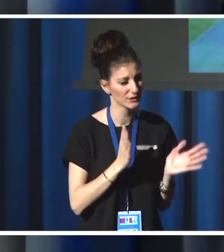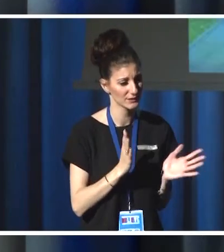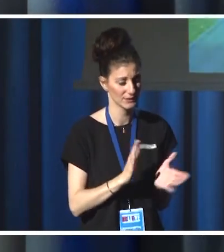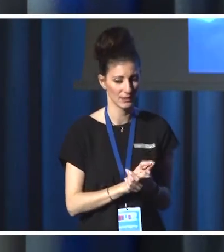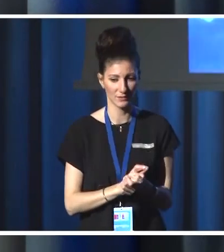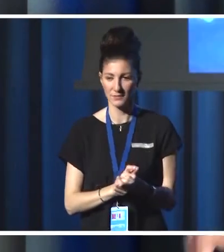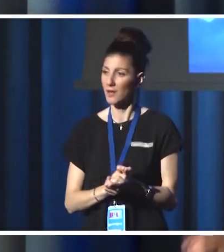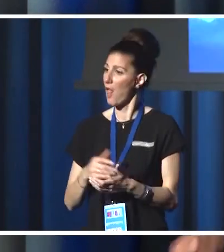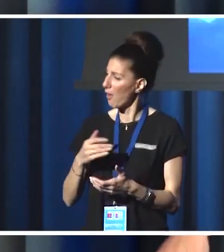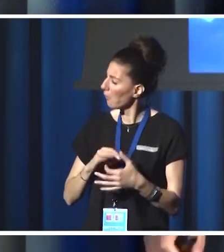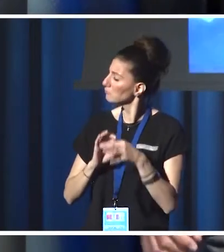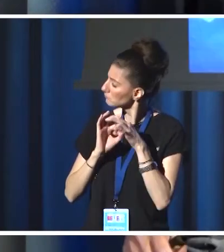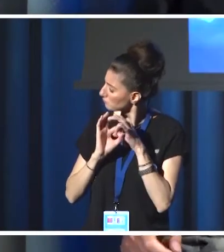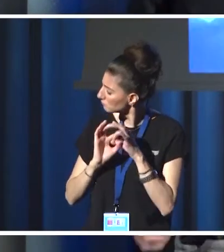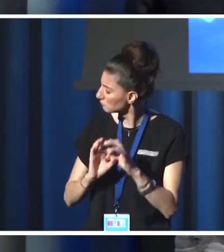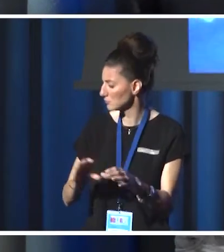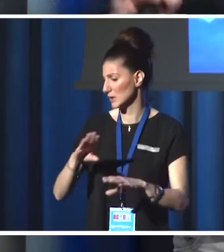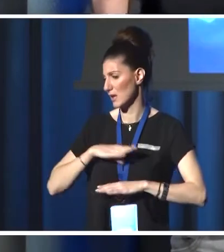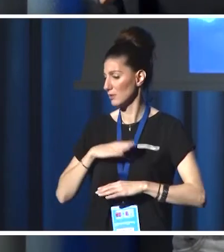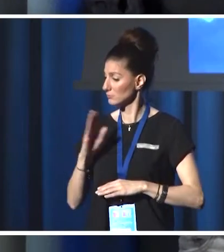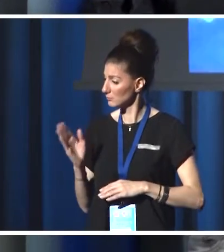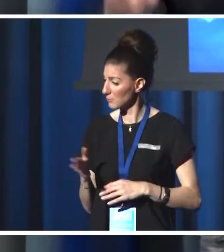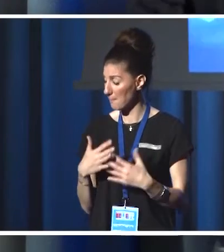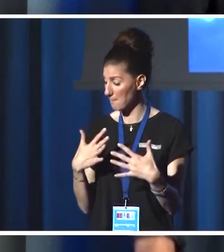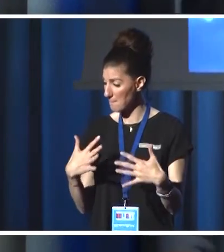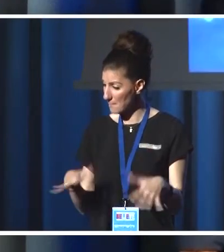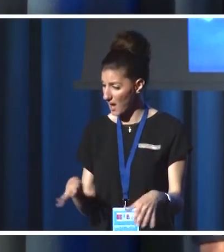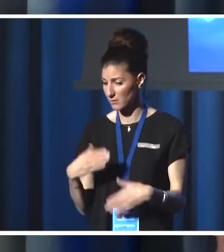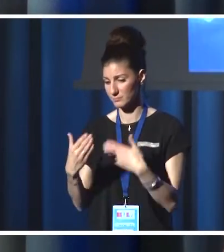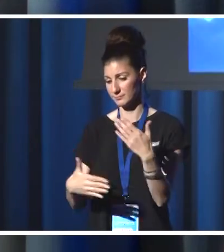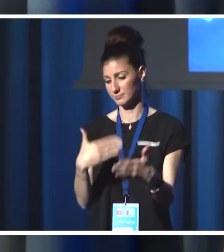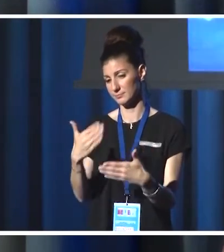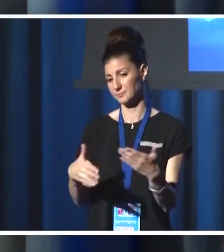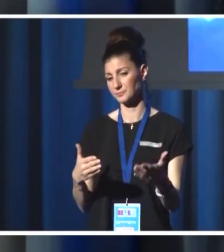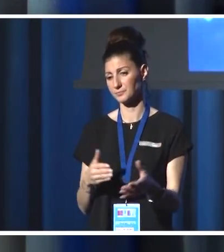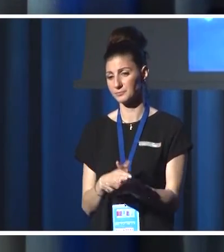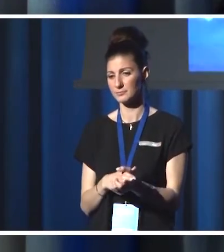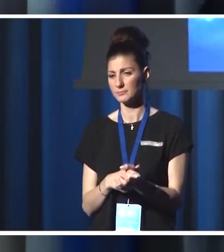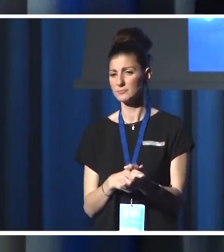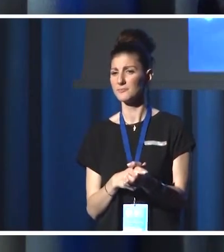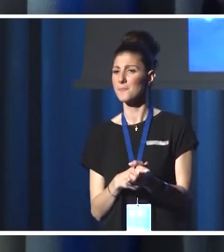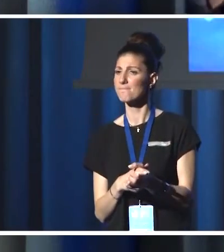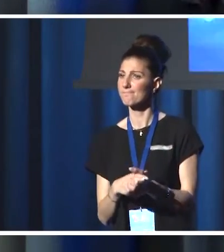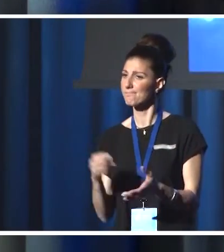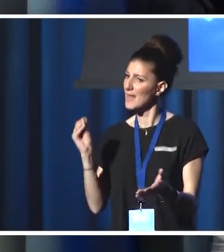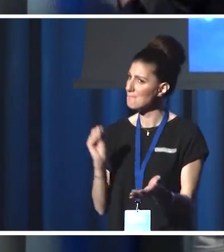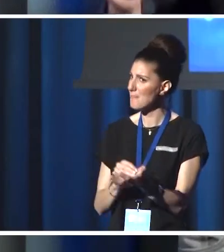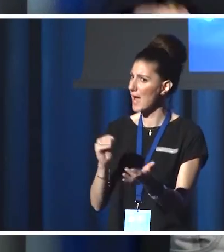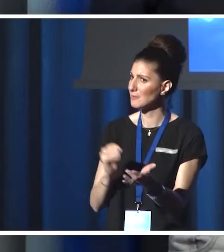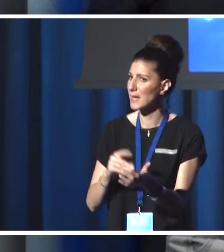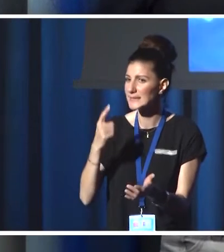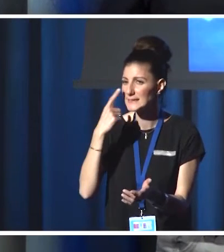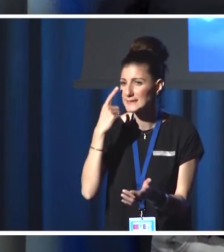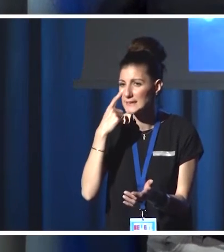συνέχισα απολύθηκα στην πορεία μετά ήθελα να ξανανιώσω πάλι αυτά τα